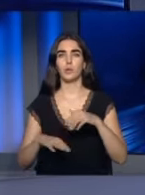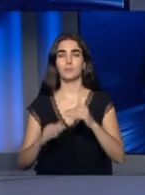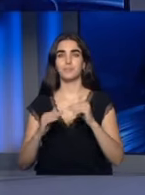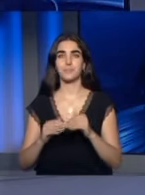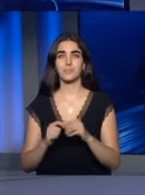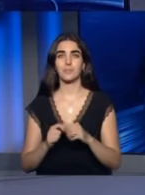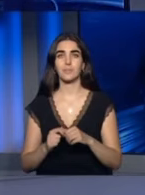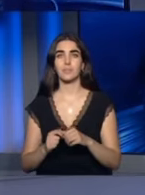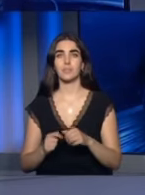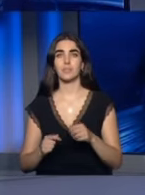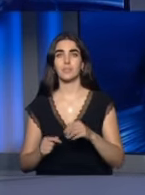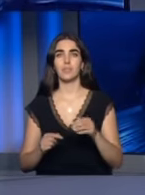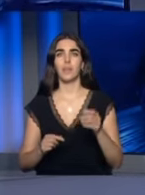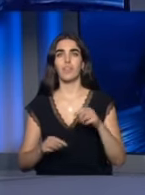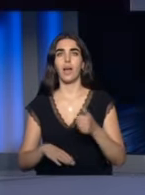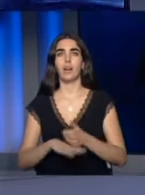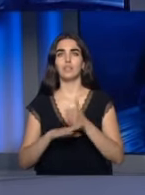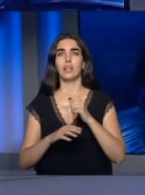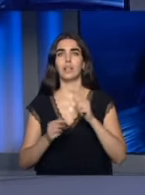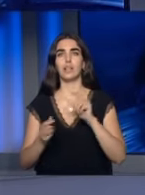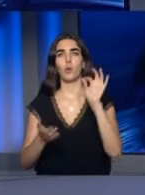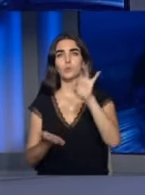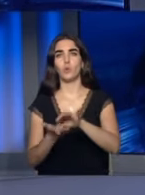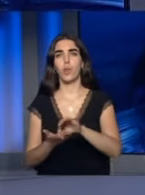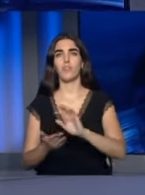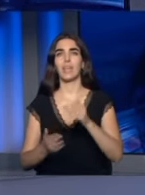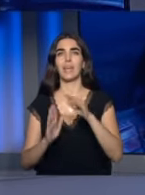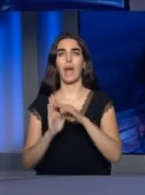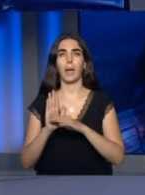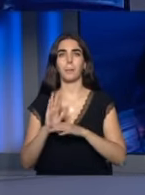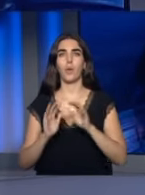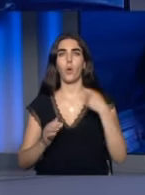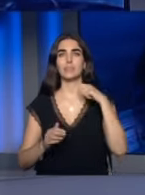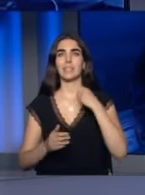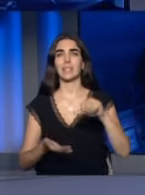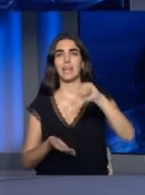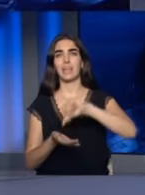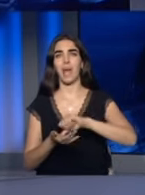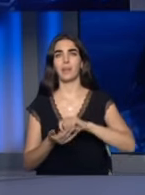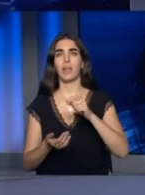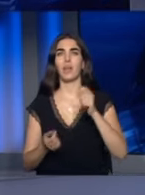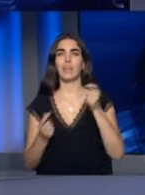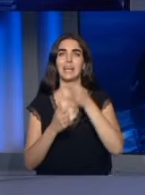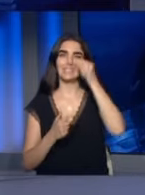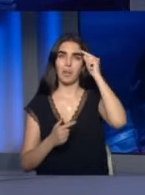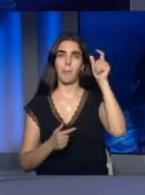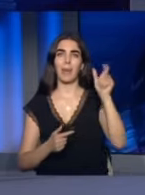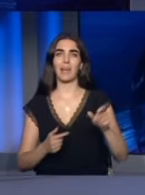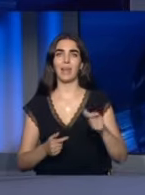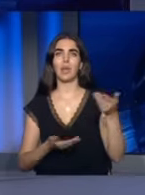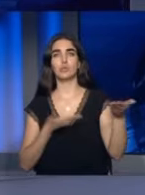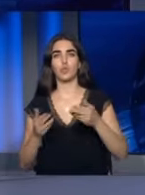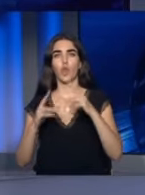واغتنام اللحظه من اجل الوصول الى تسويه القائم باعمال وز وزير الخارجيه الايرانيه علي باقر كانني